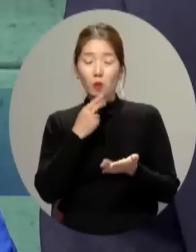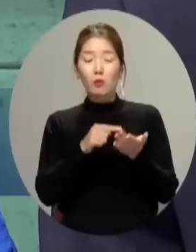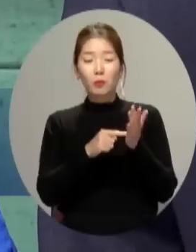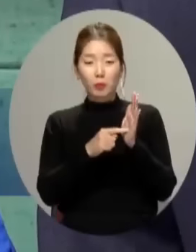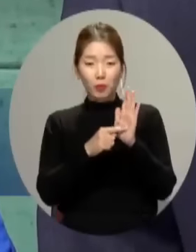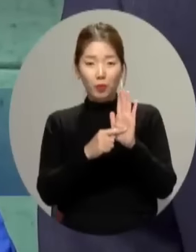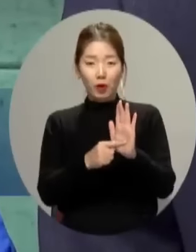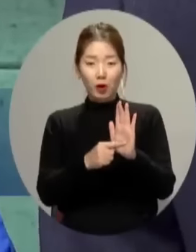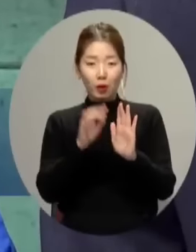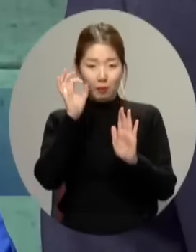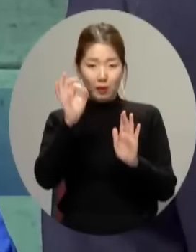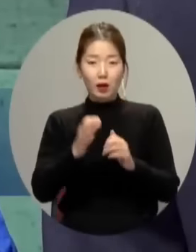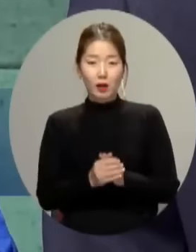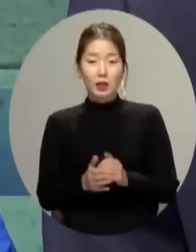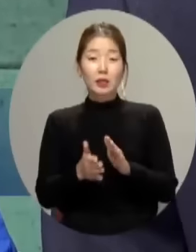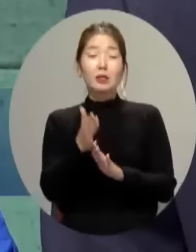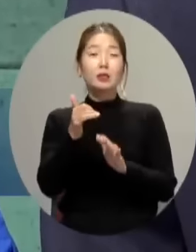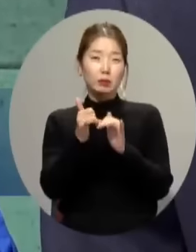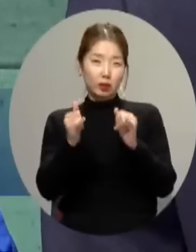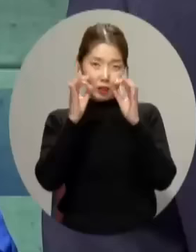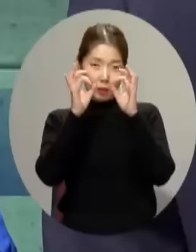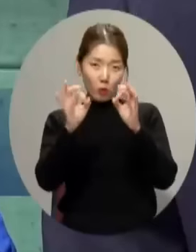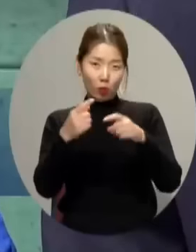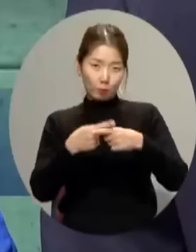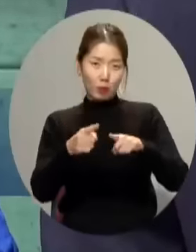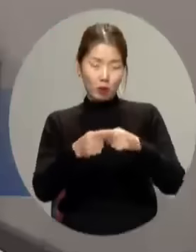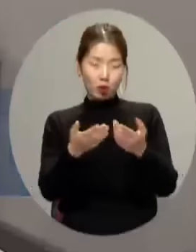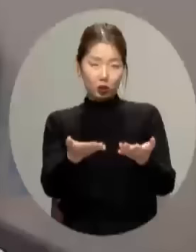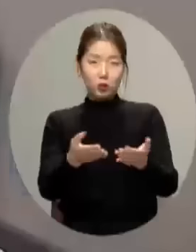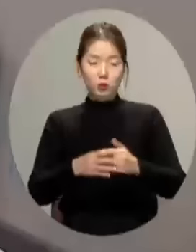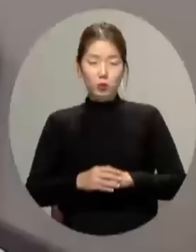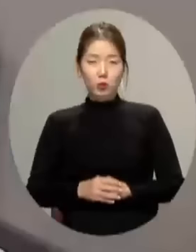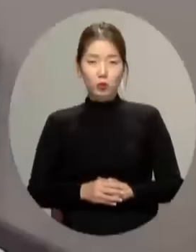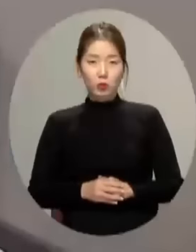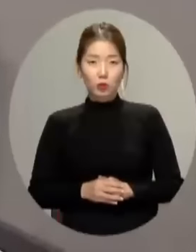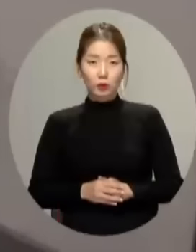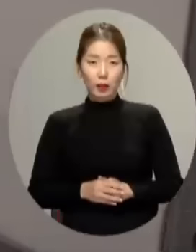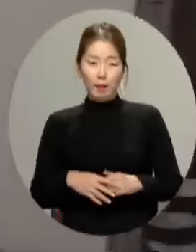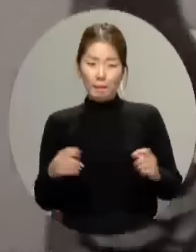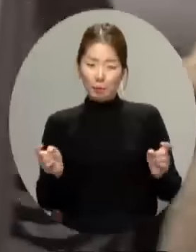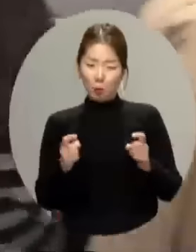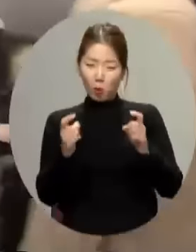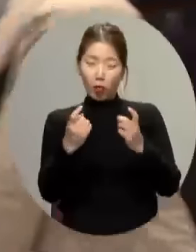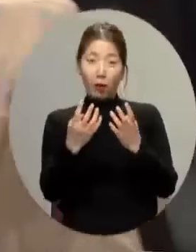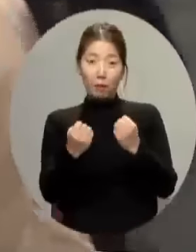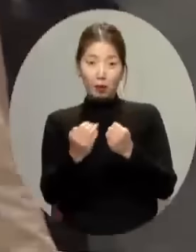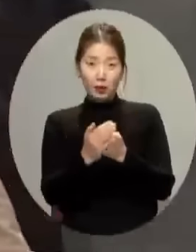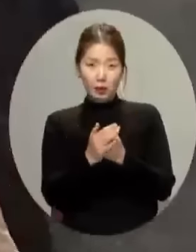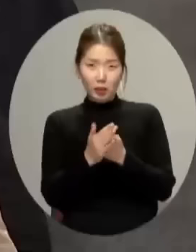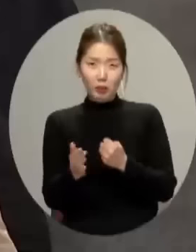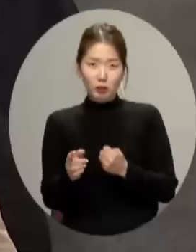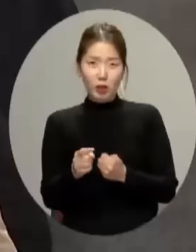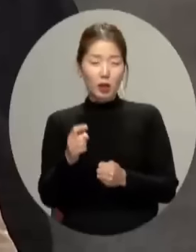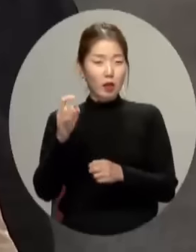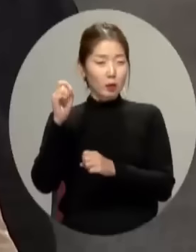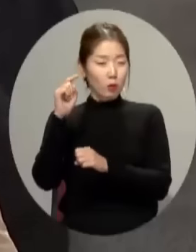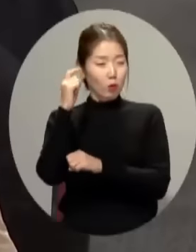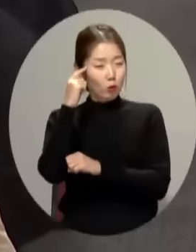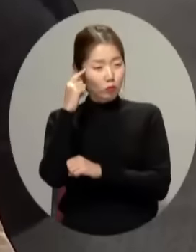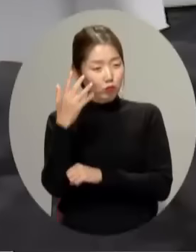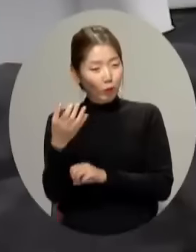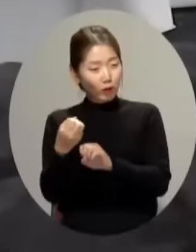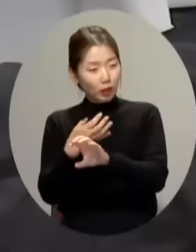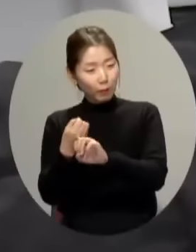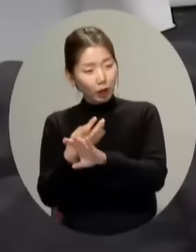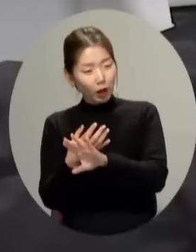없는것 입니다 시민들이 심판할 것이다 격전지가 속출하는만큼 이처럼 여론 조사를 둘러싼